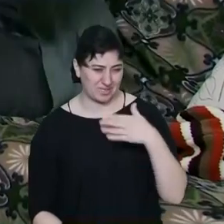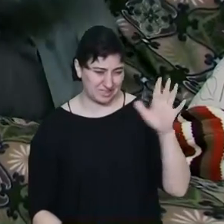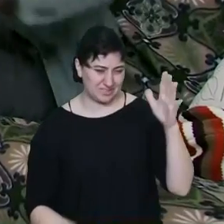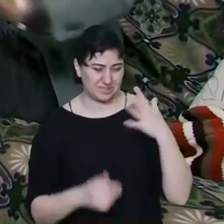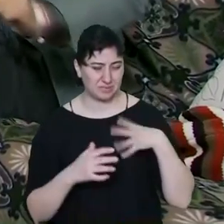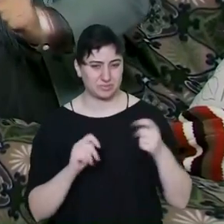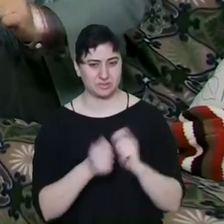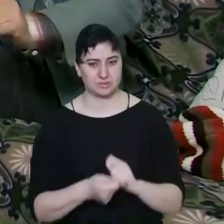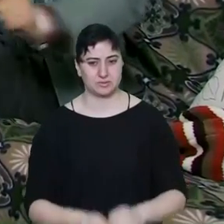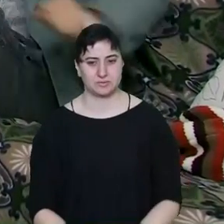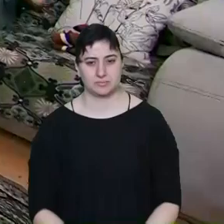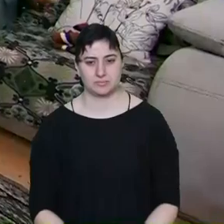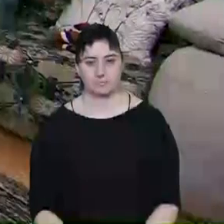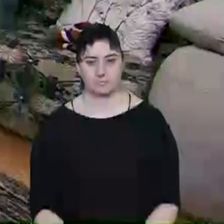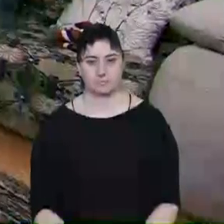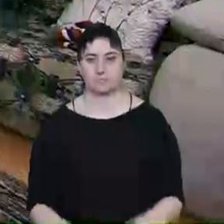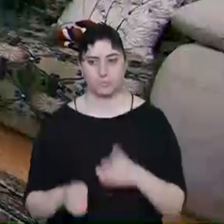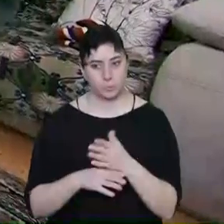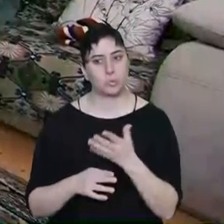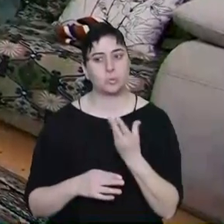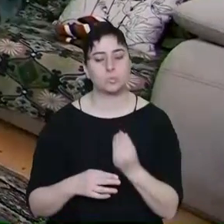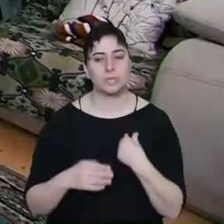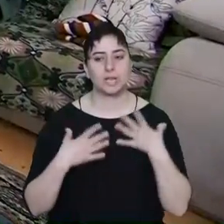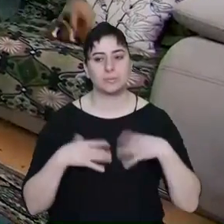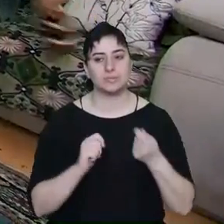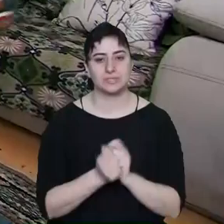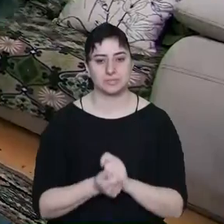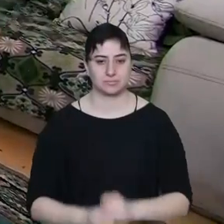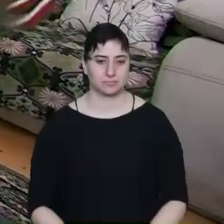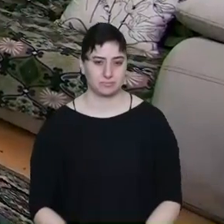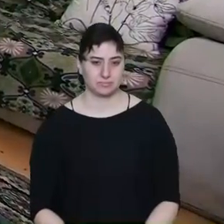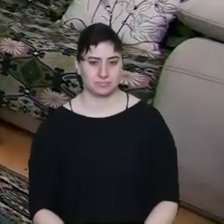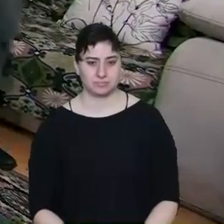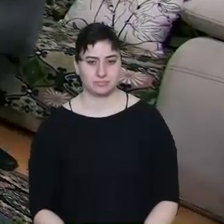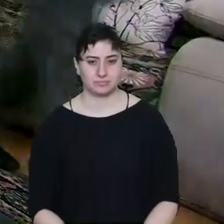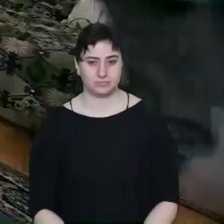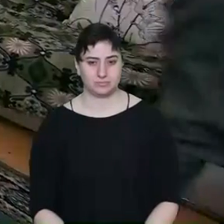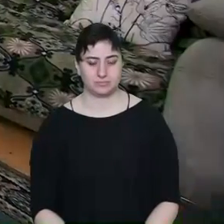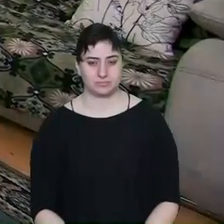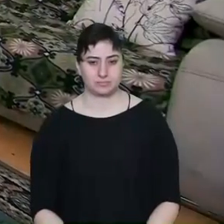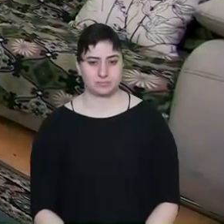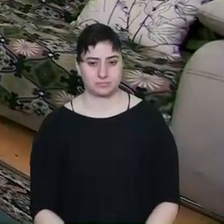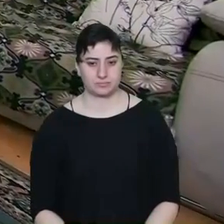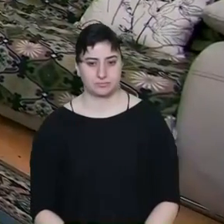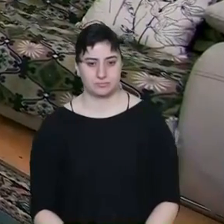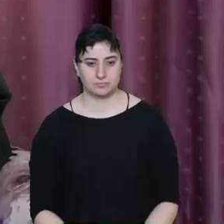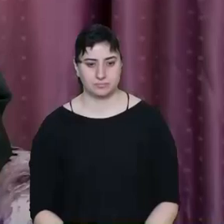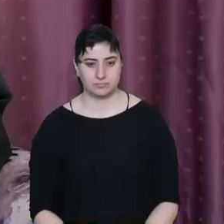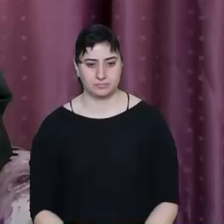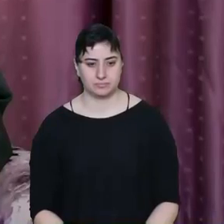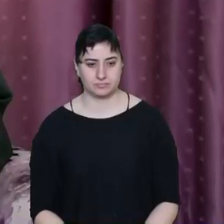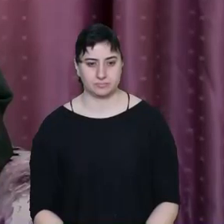Git şöyle değiştir hadi. Git. Doğru söylüyorsun Şükrü, bu nedir ya? Ne be? Koşa koşa içeri geçti. Şükrü